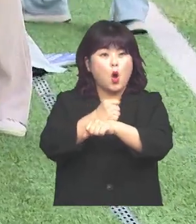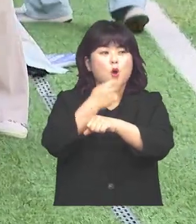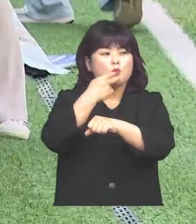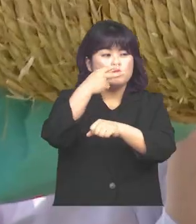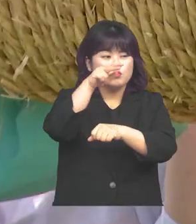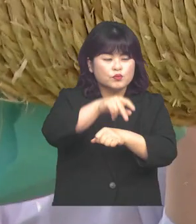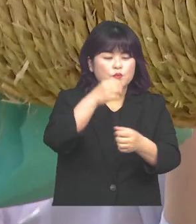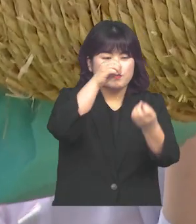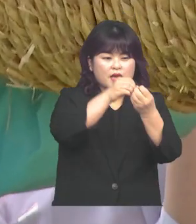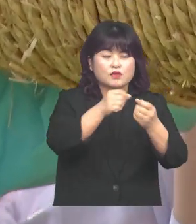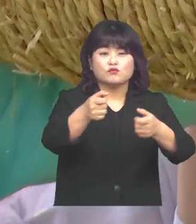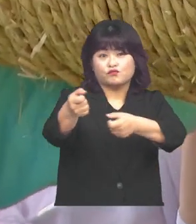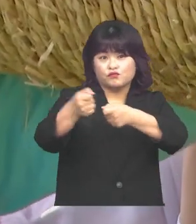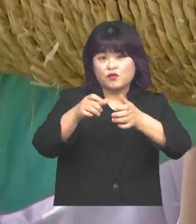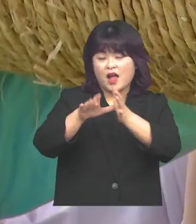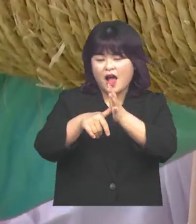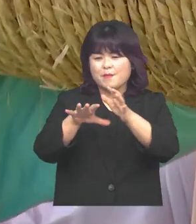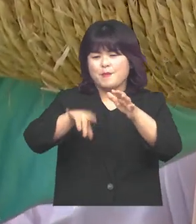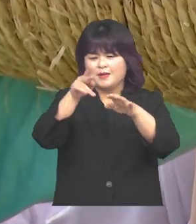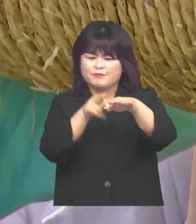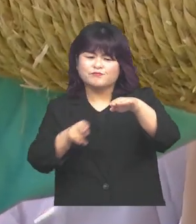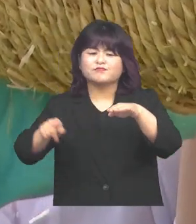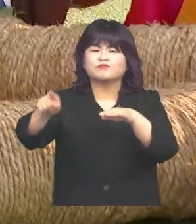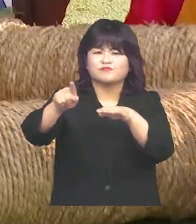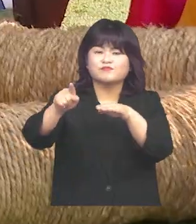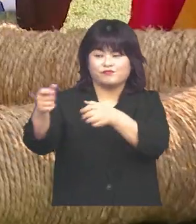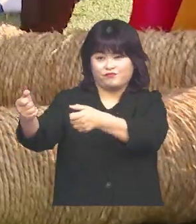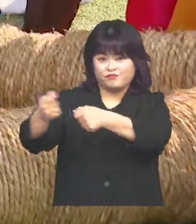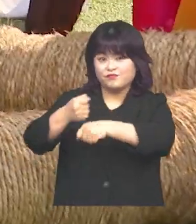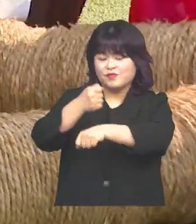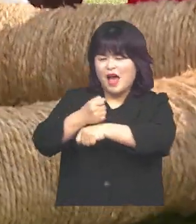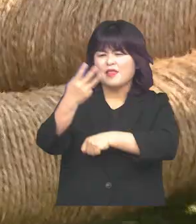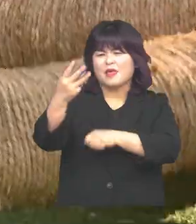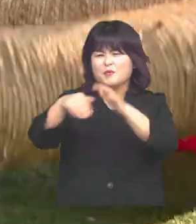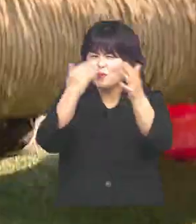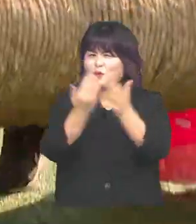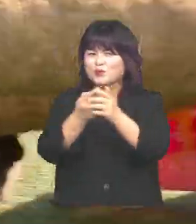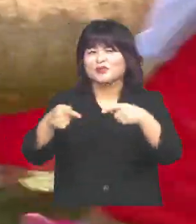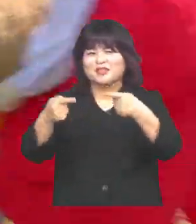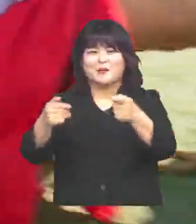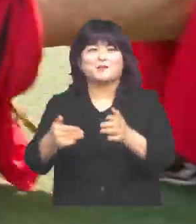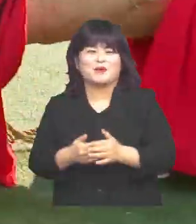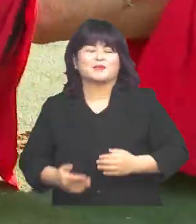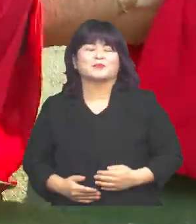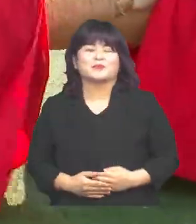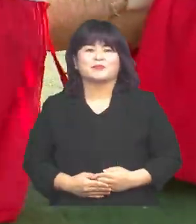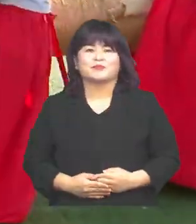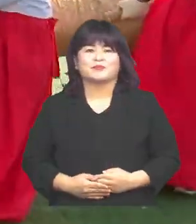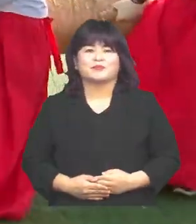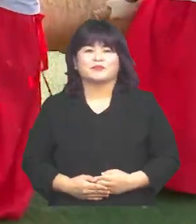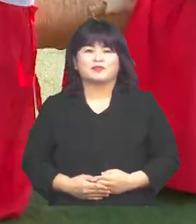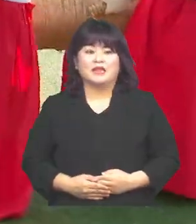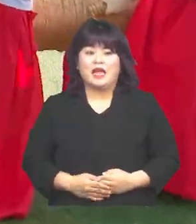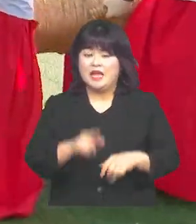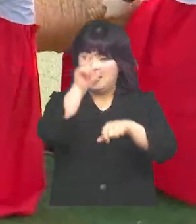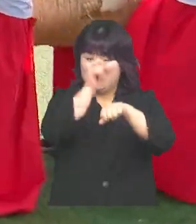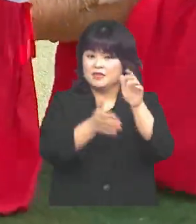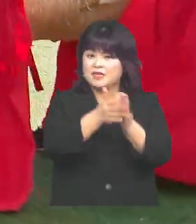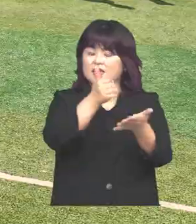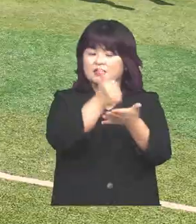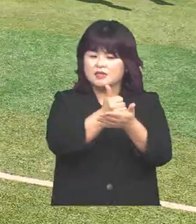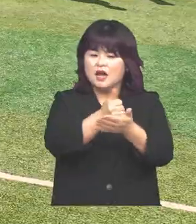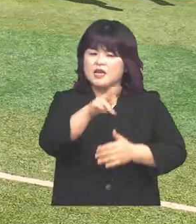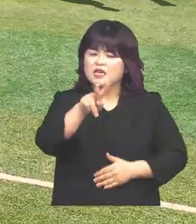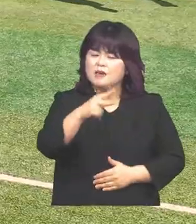독바위 민속줄다리기 경기에 용줄 선두에서 줄을 잡고 3차례 모두 줄다리기에 참여했습니다. 이